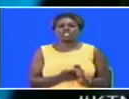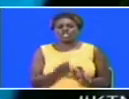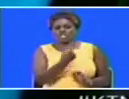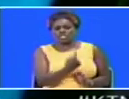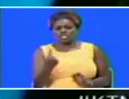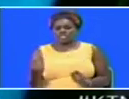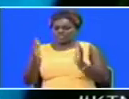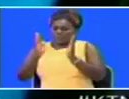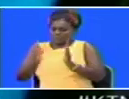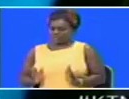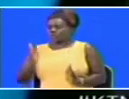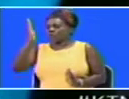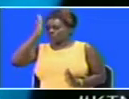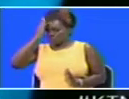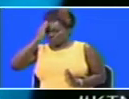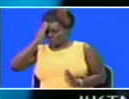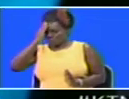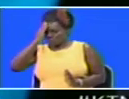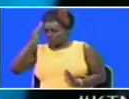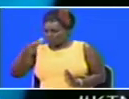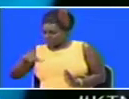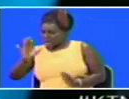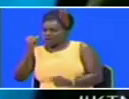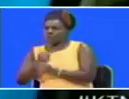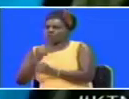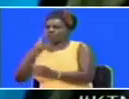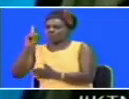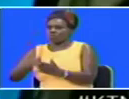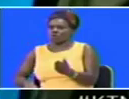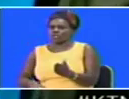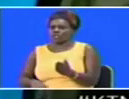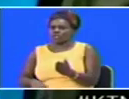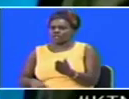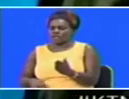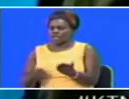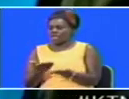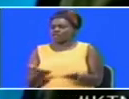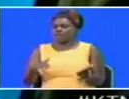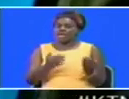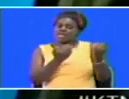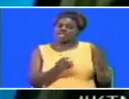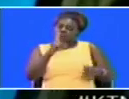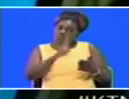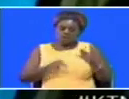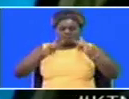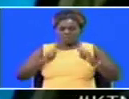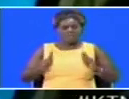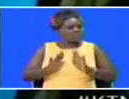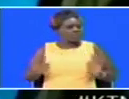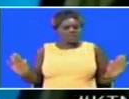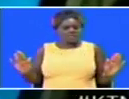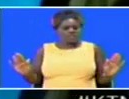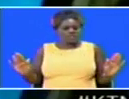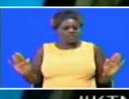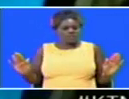mw anua kile anfa kufanya kila mahali kile tuni ni amani tu hataki